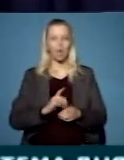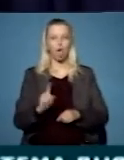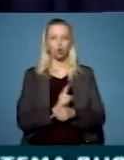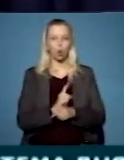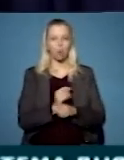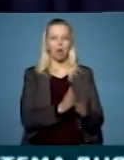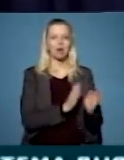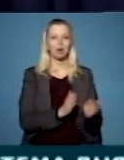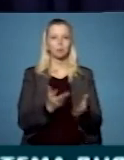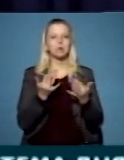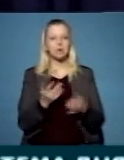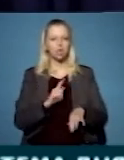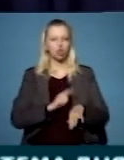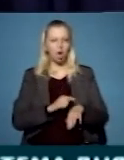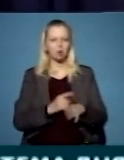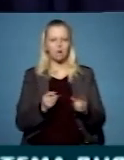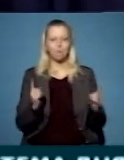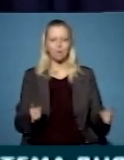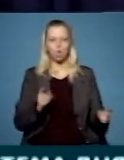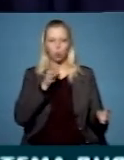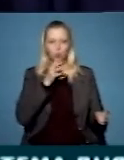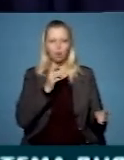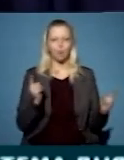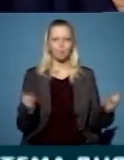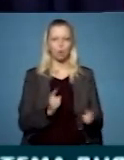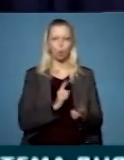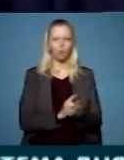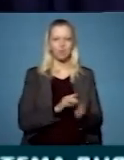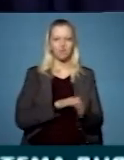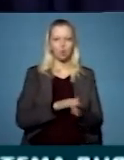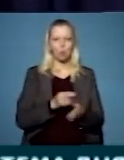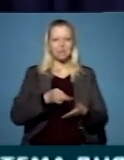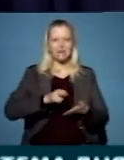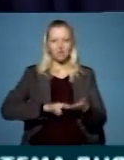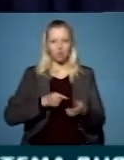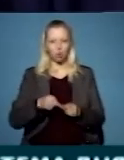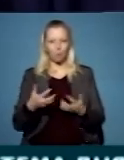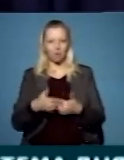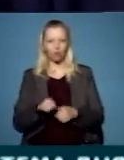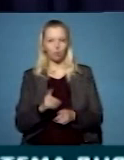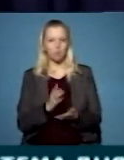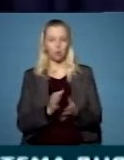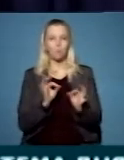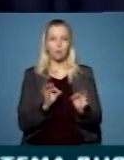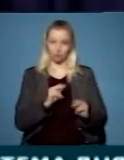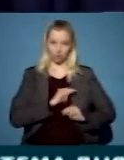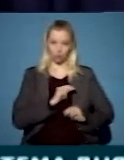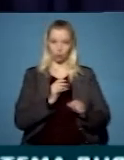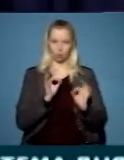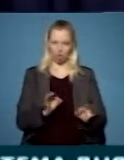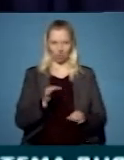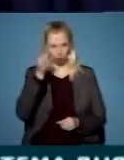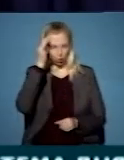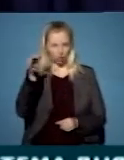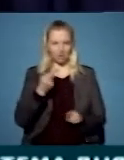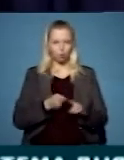яка регламентує, скільки часу, на який період часу мінімум має відбуватись сертифікація даного приладу, що він діяв правильно, чітко. І